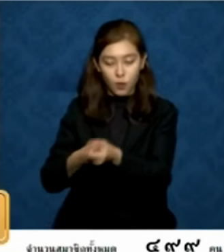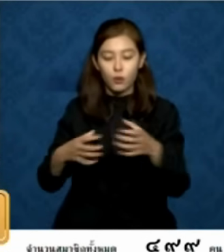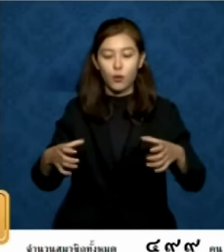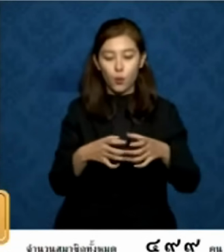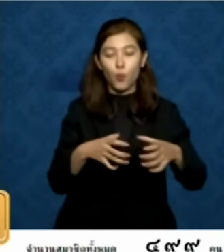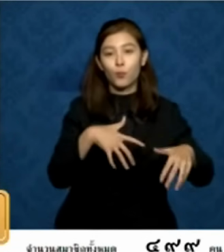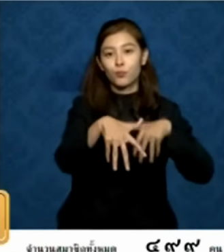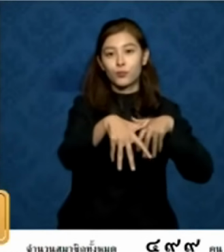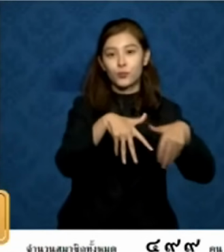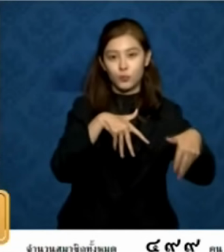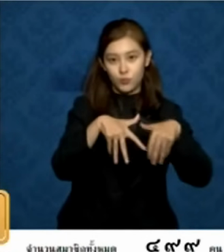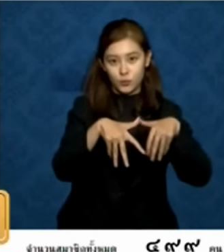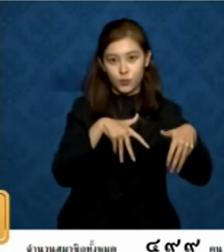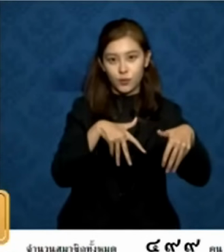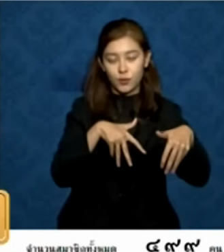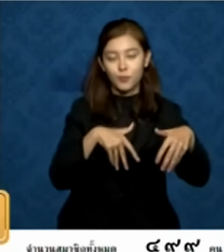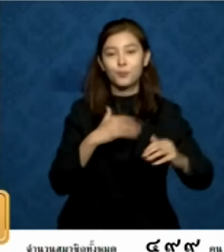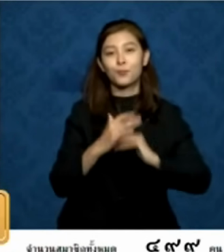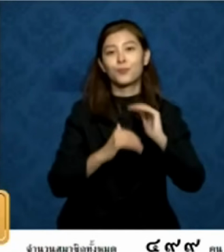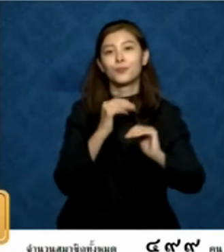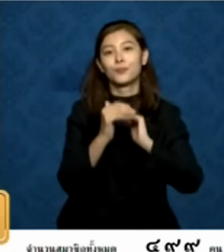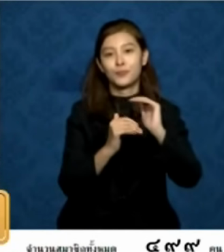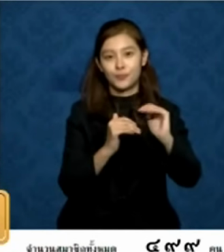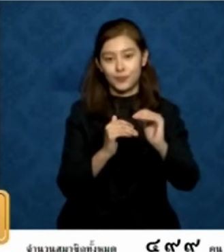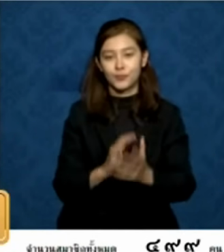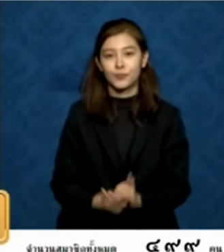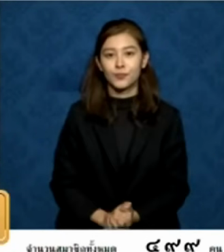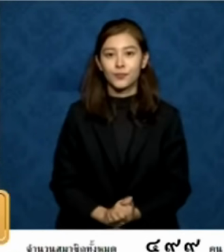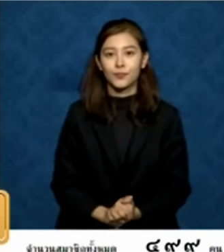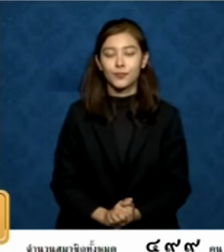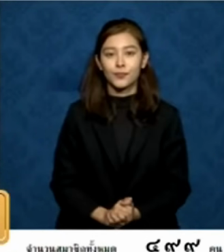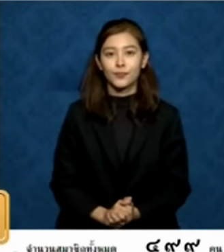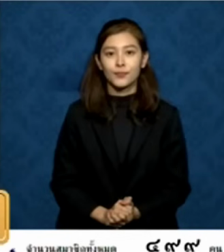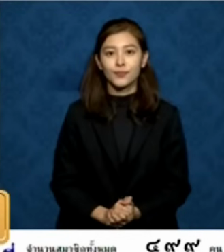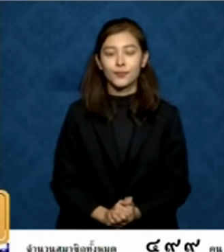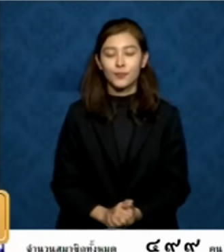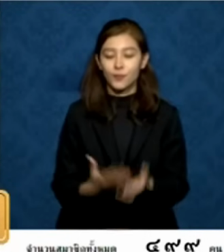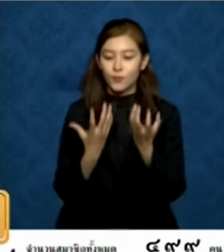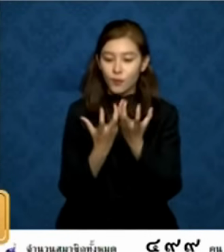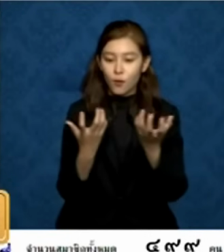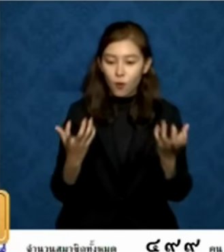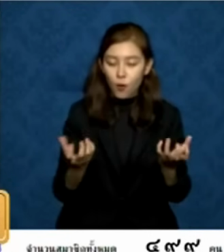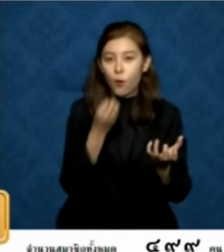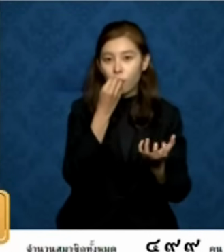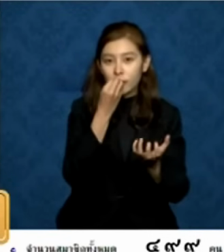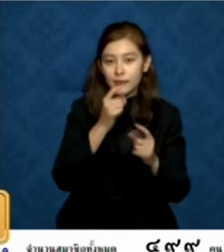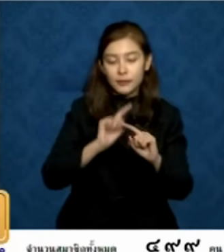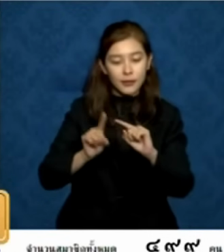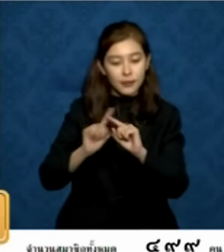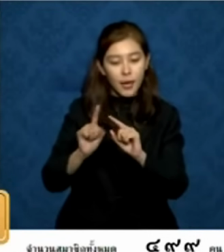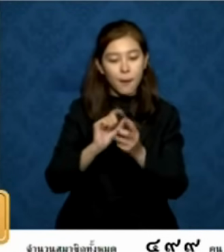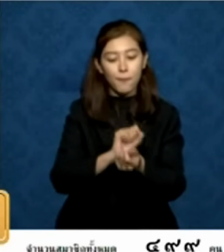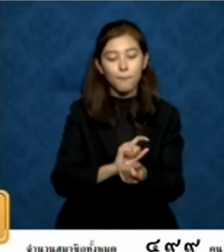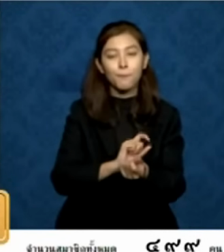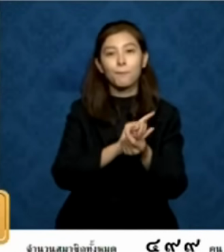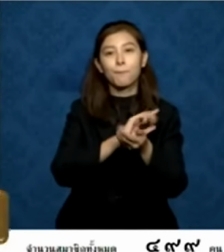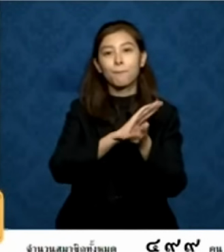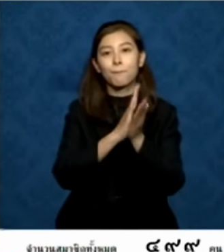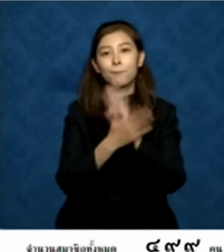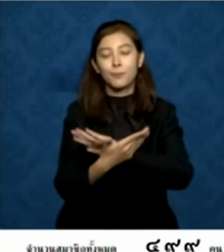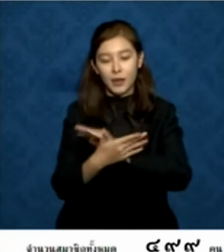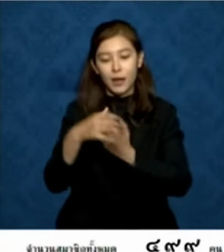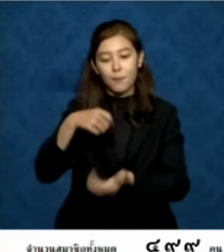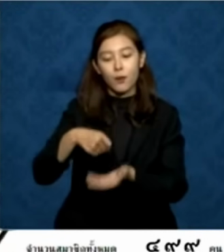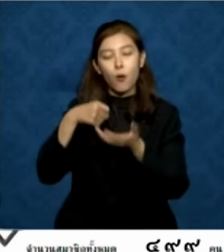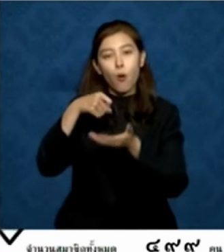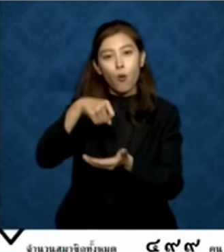รวมทั้งพัฒนาศักยภาพผู้ประกอบการชุมชนส่งเสริมการแปรรูปเกษตรในชุมชนพัฒนาผลิตภั